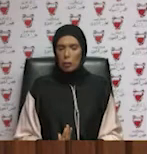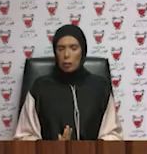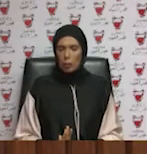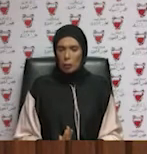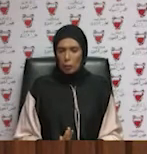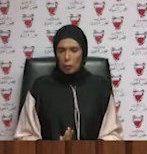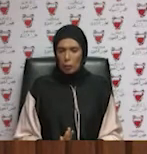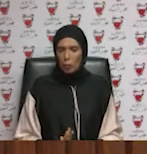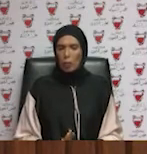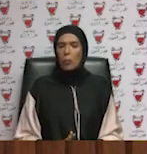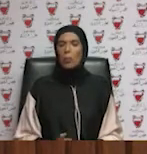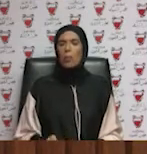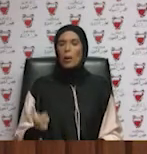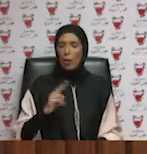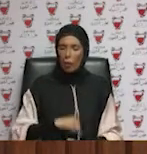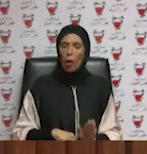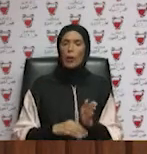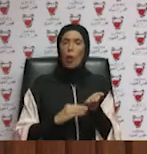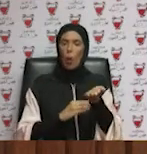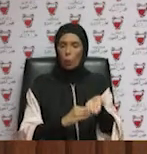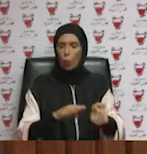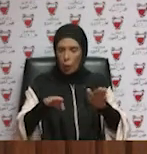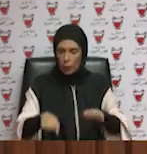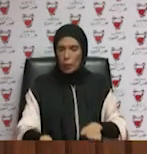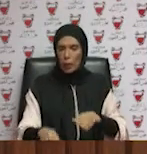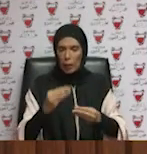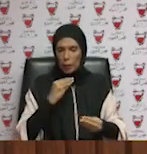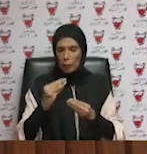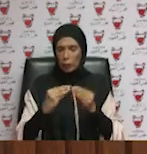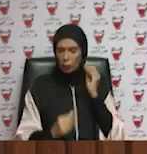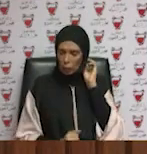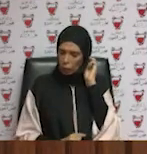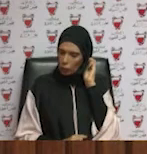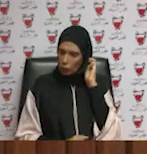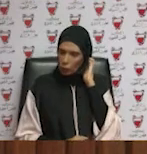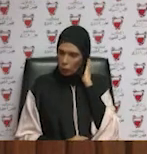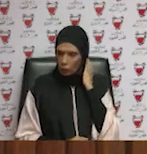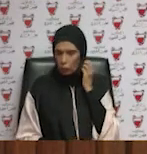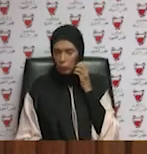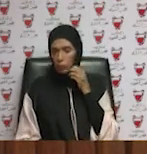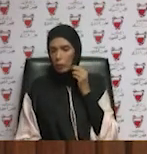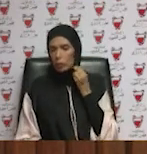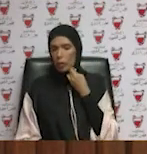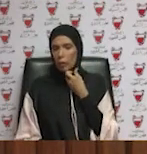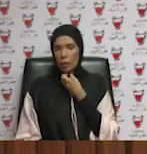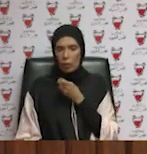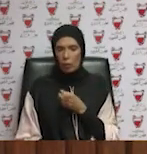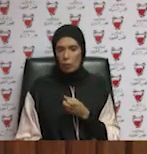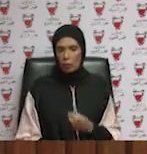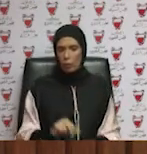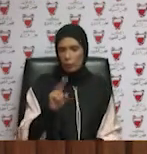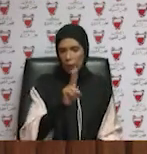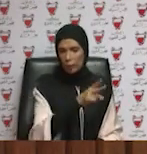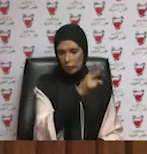نعم. أتت إلى مجلس الشورى وأيضا مجلس الشورى تمسك بما أوصى به، فهناك في خلاف.